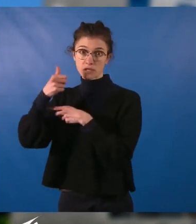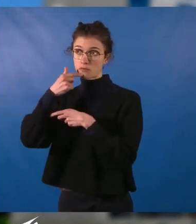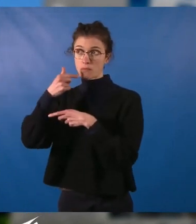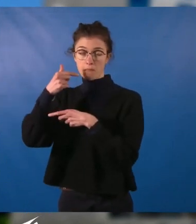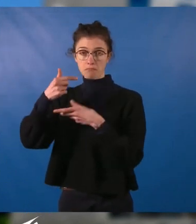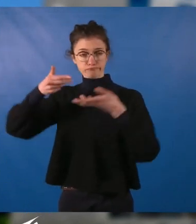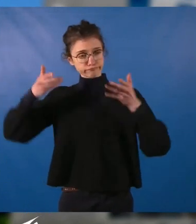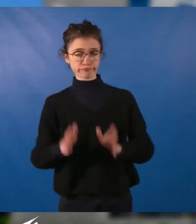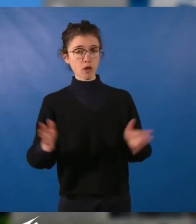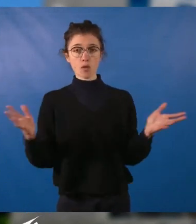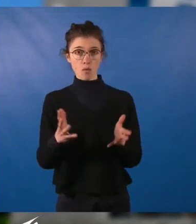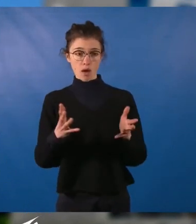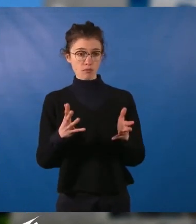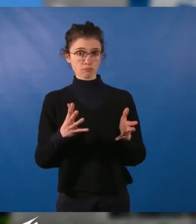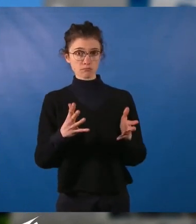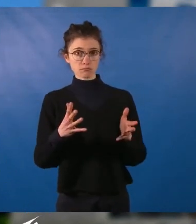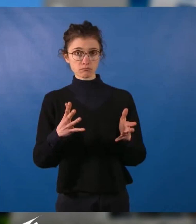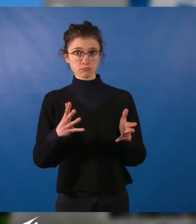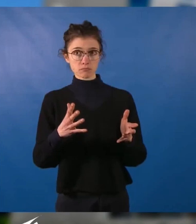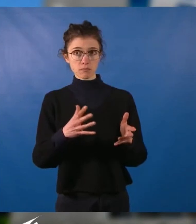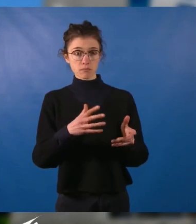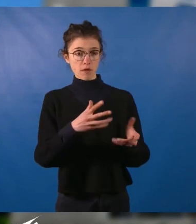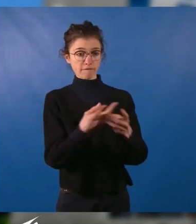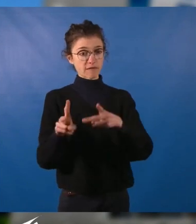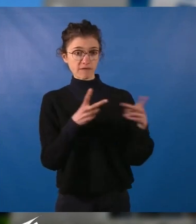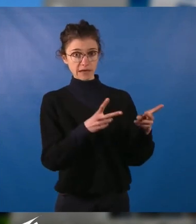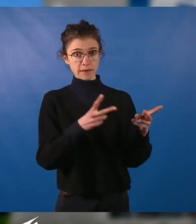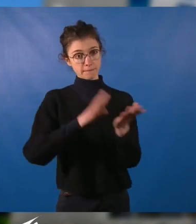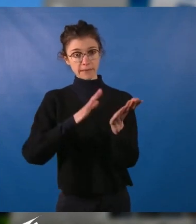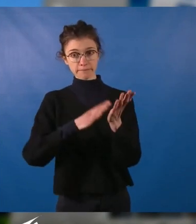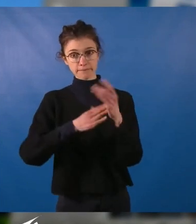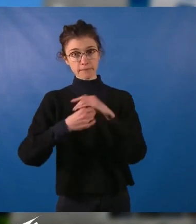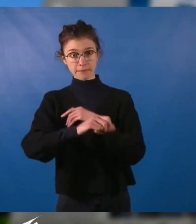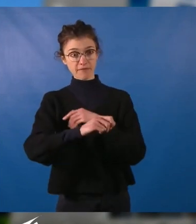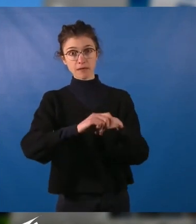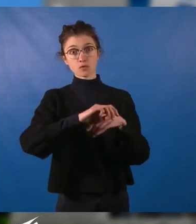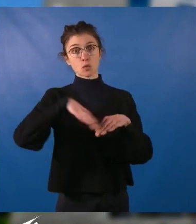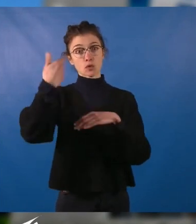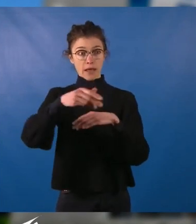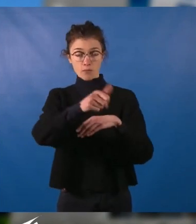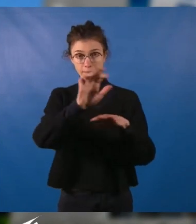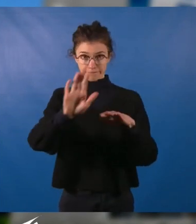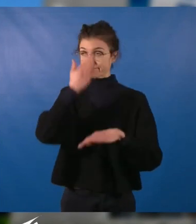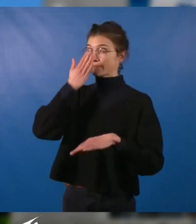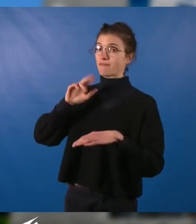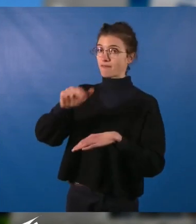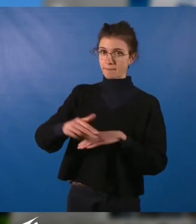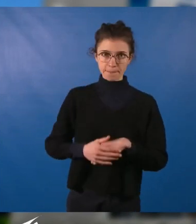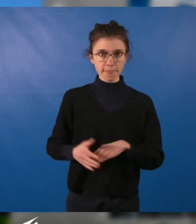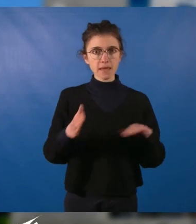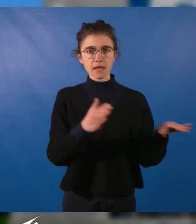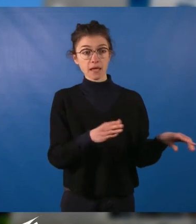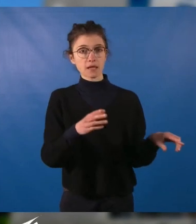se retrouveraient ainsi exclues demain des mécanismes de pénalité. Que dire enfin de la nomination de